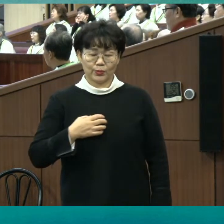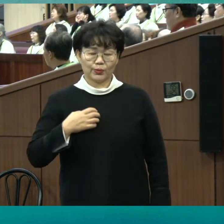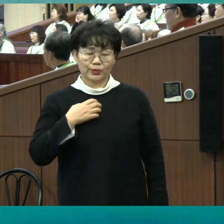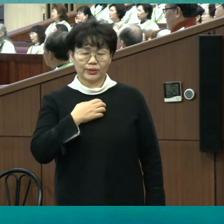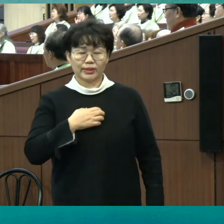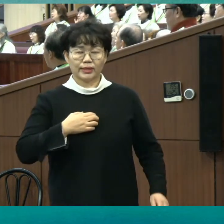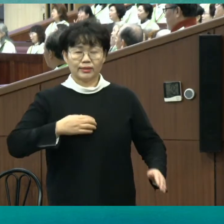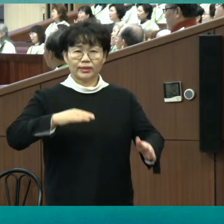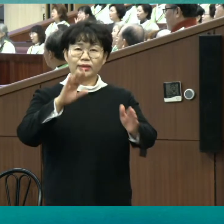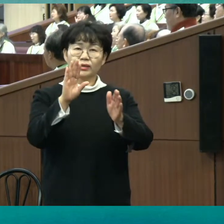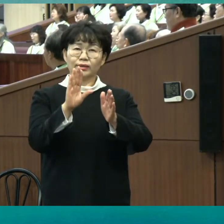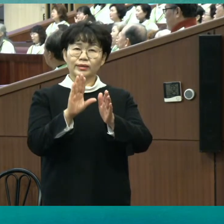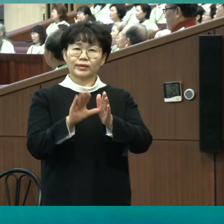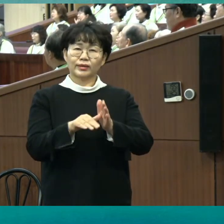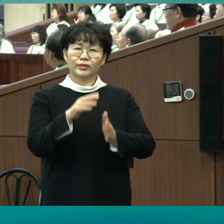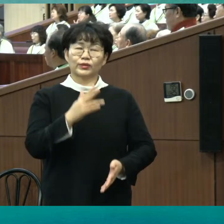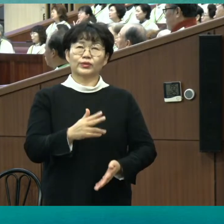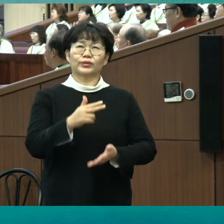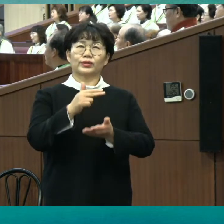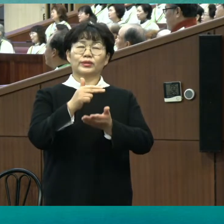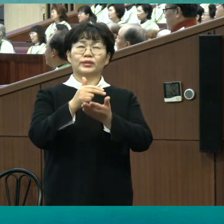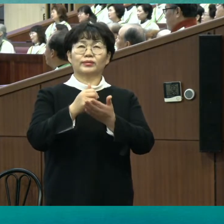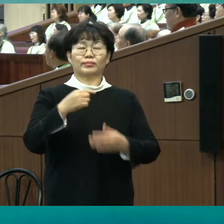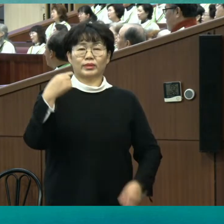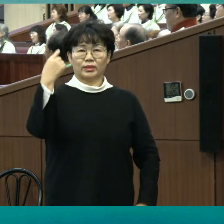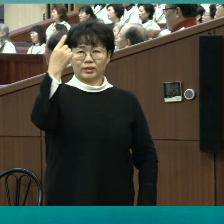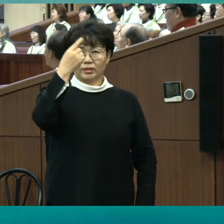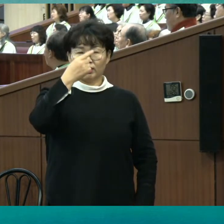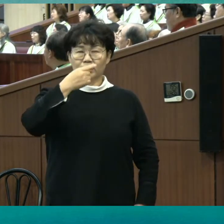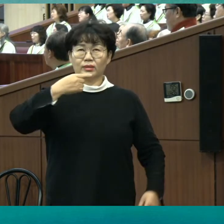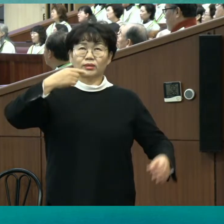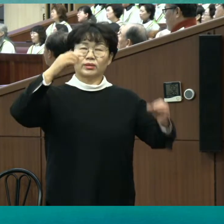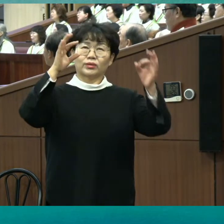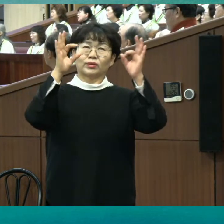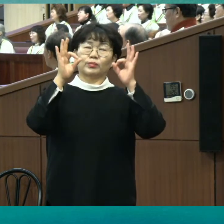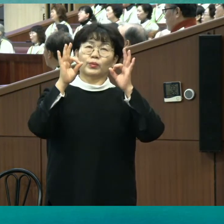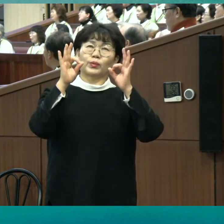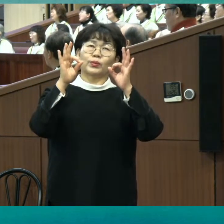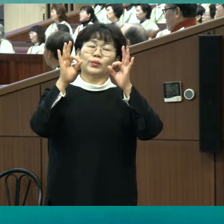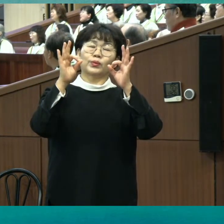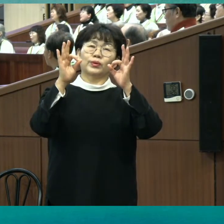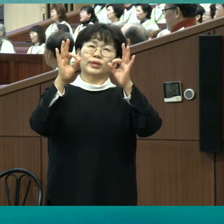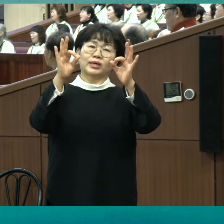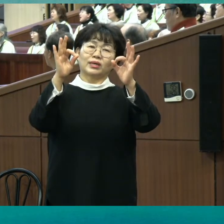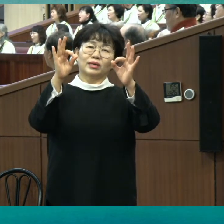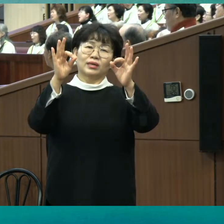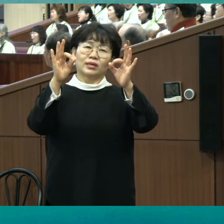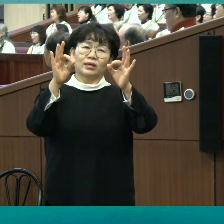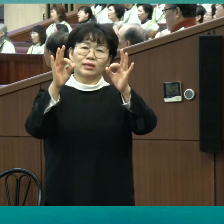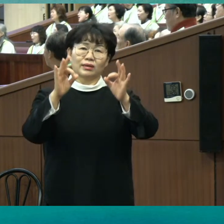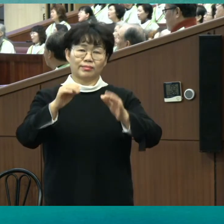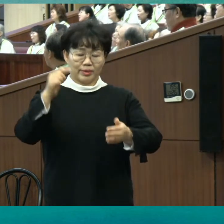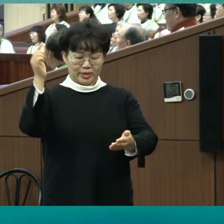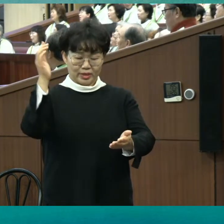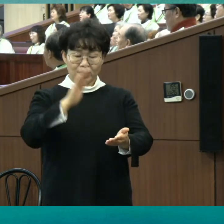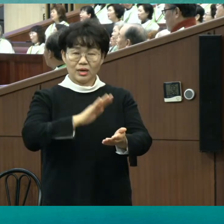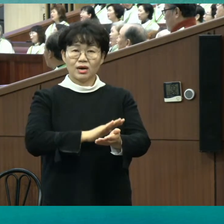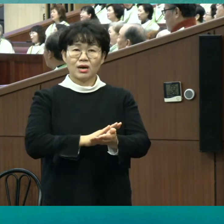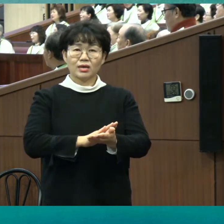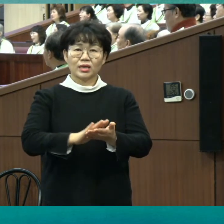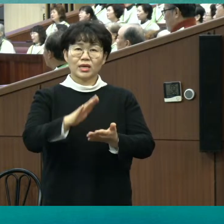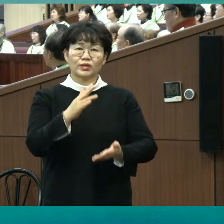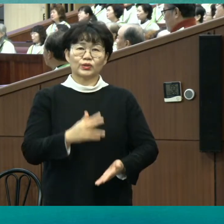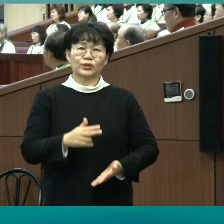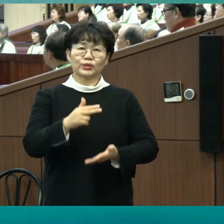괴로울 때 주님의 얼굴 보라.